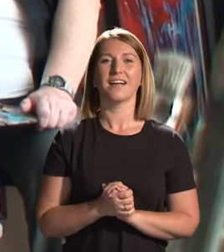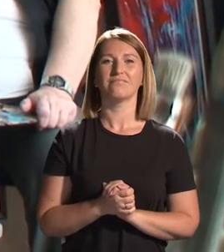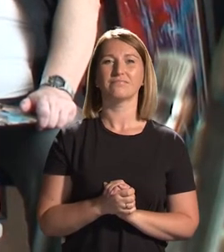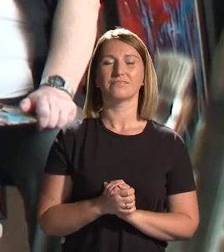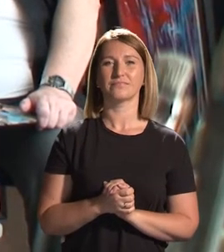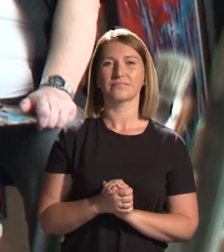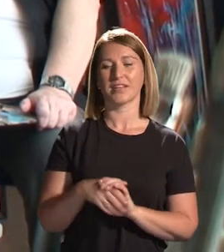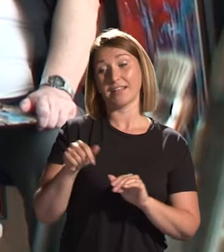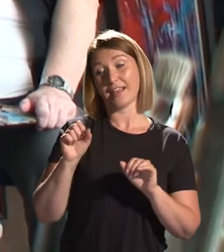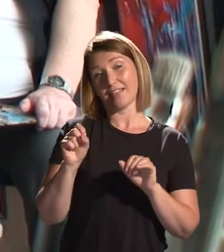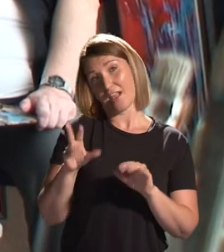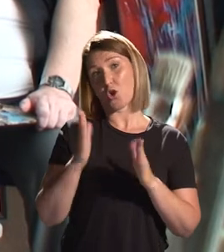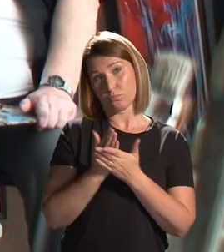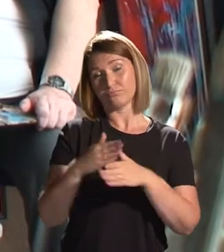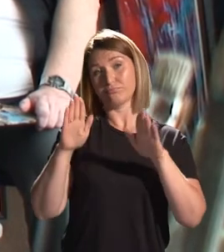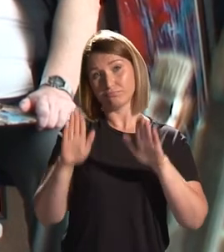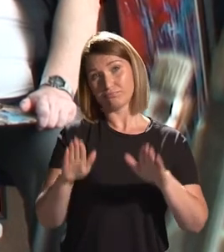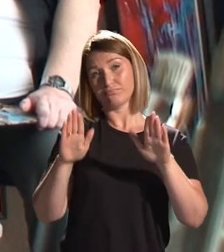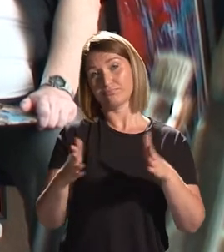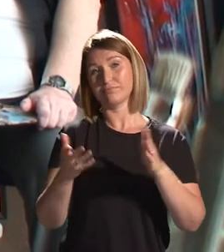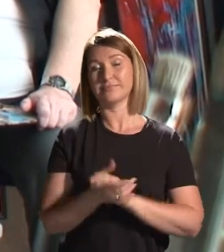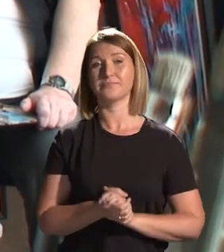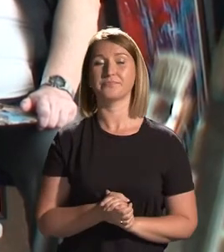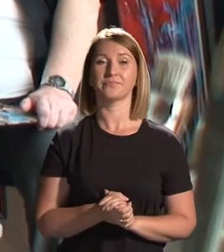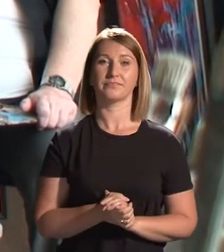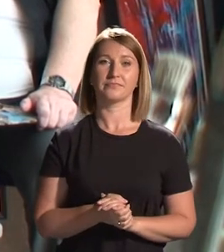to mi zostało już. Dlatego tak